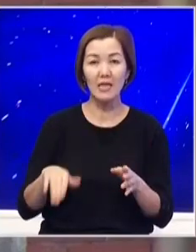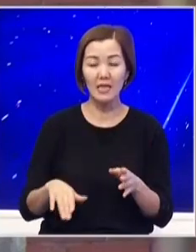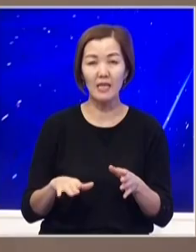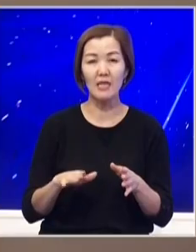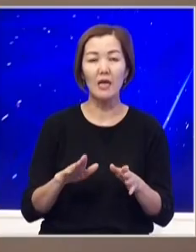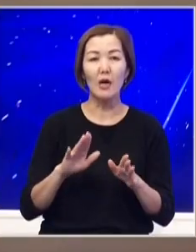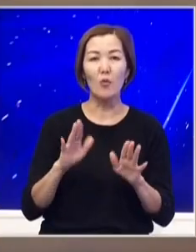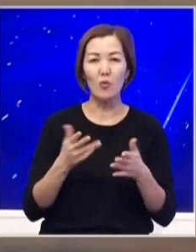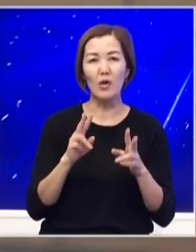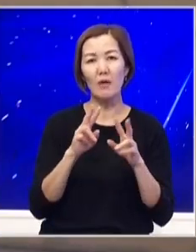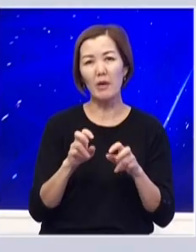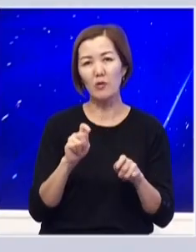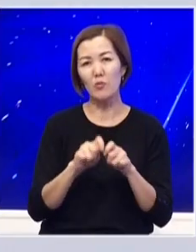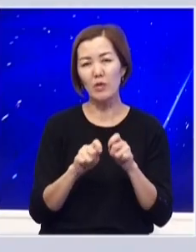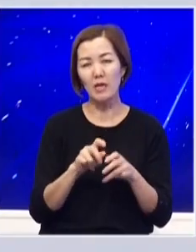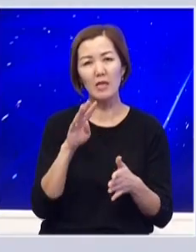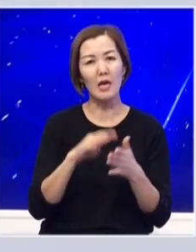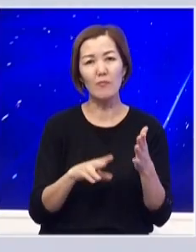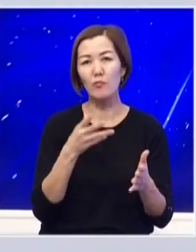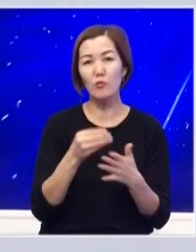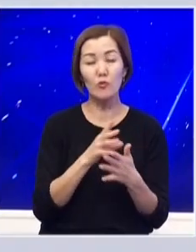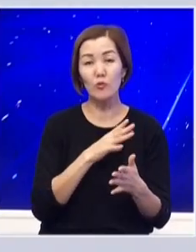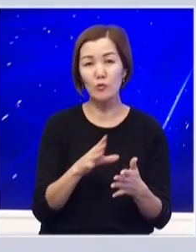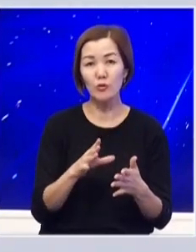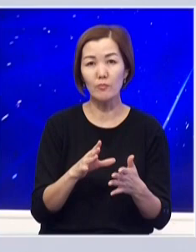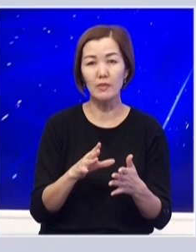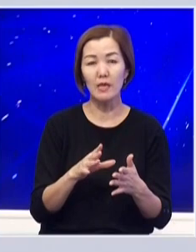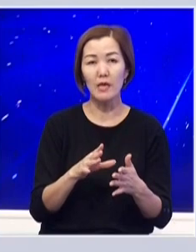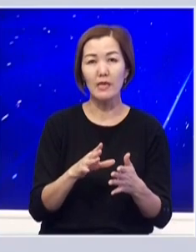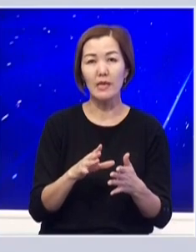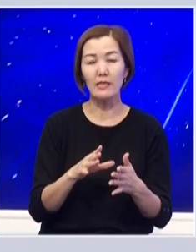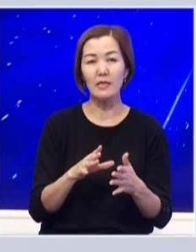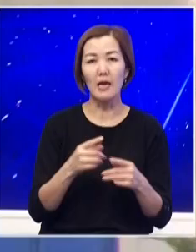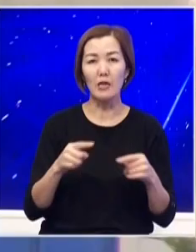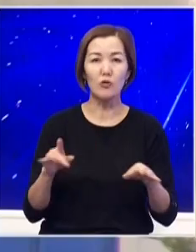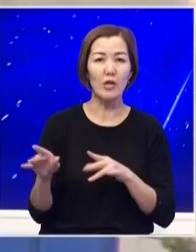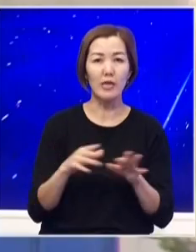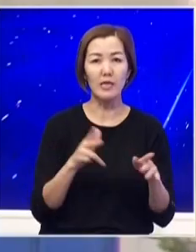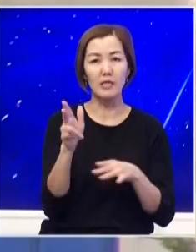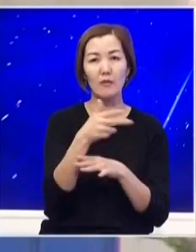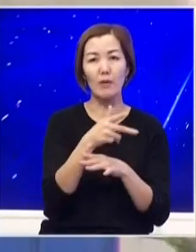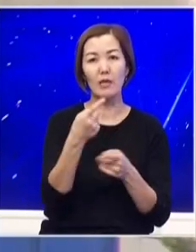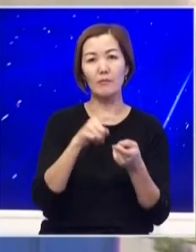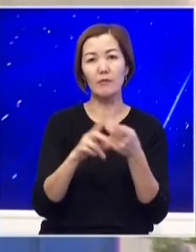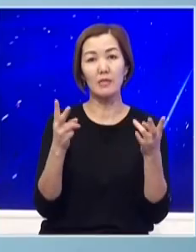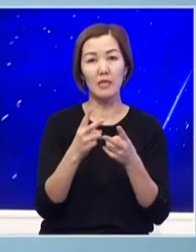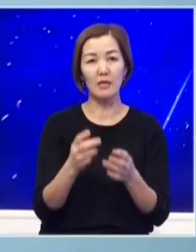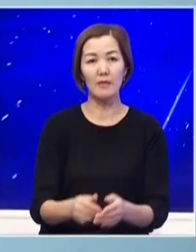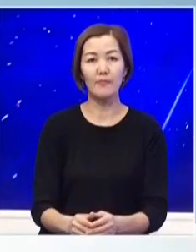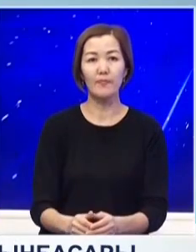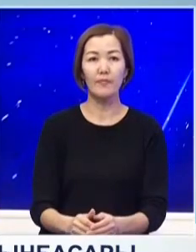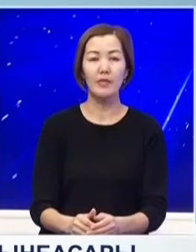барысын анықтау, айыппұл салу үшін ғана емес, күдікті әрекеттерде белгі беруі тиіс. Күзет қызметі